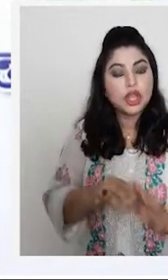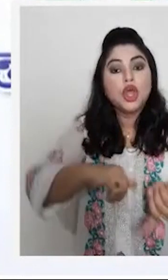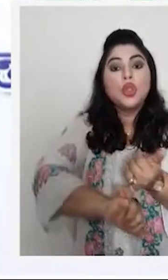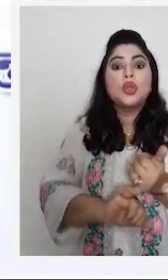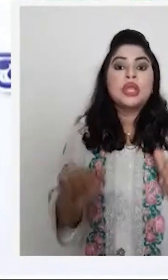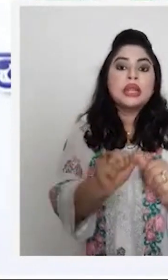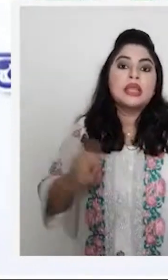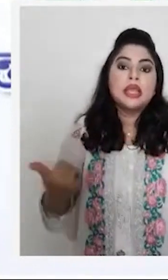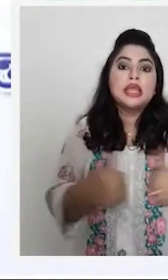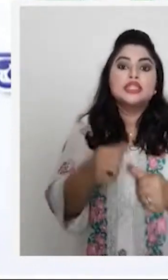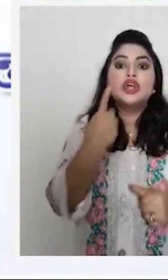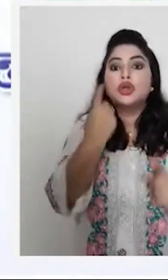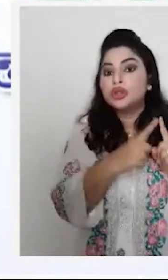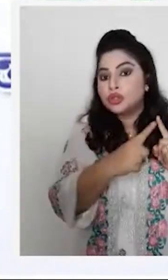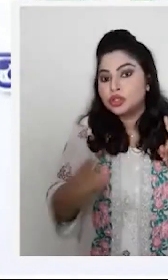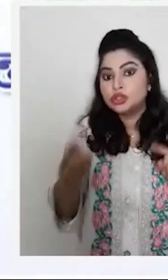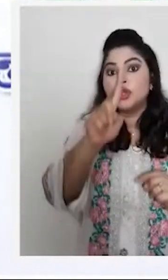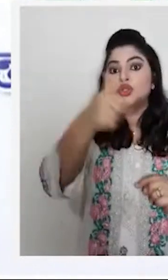7,21,477 জন।